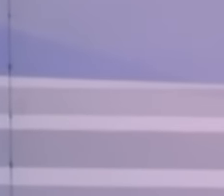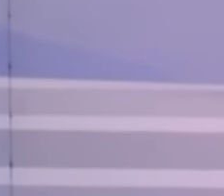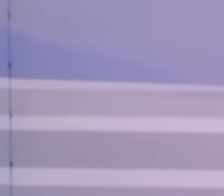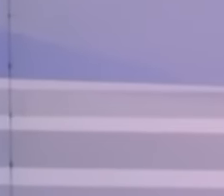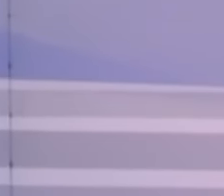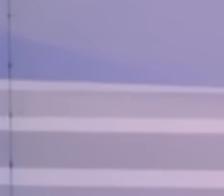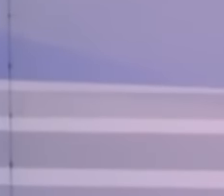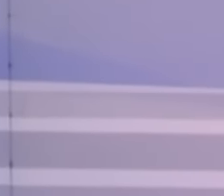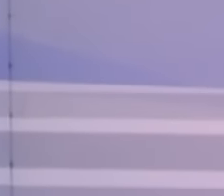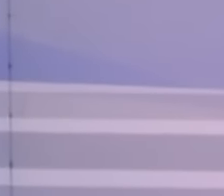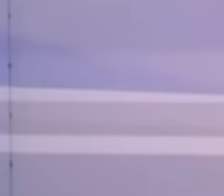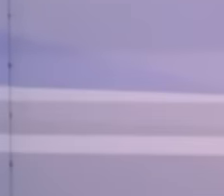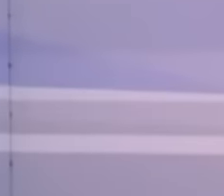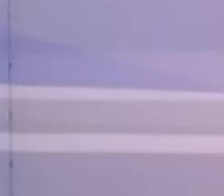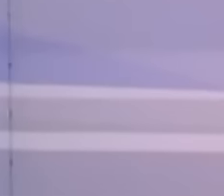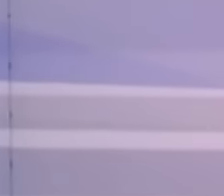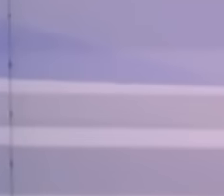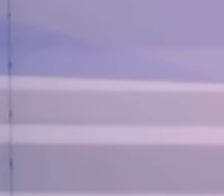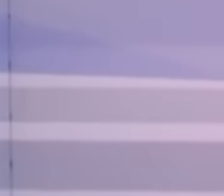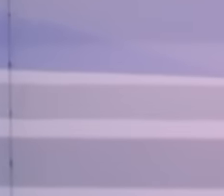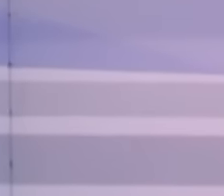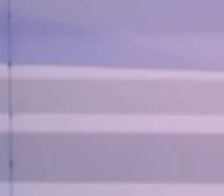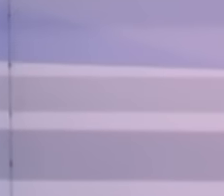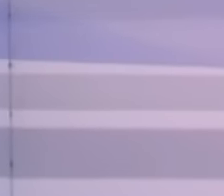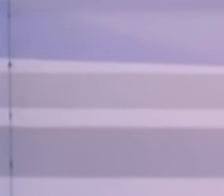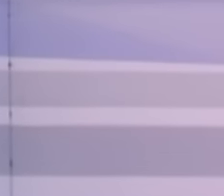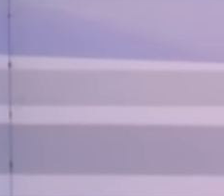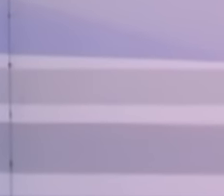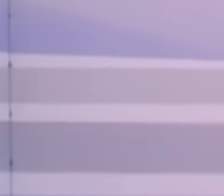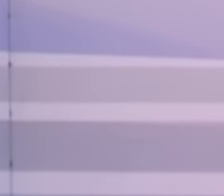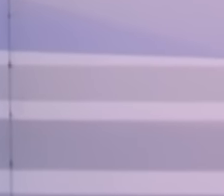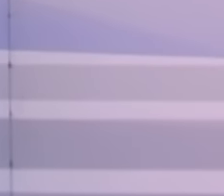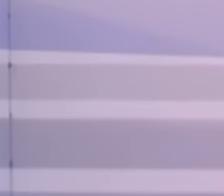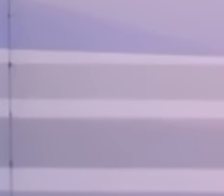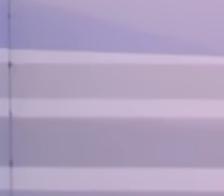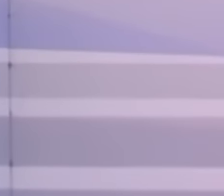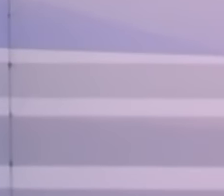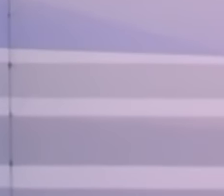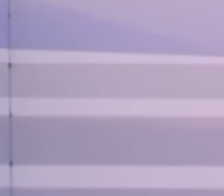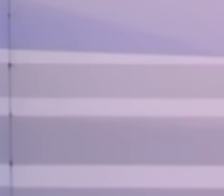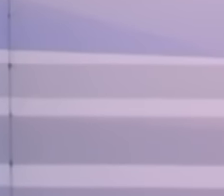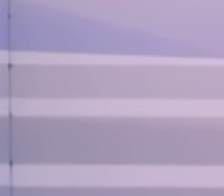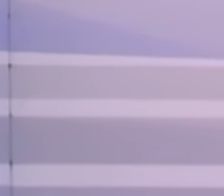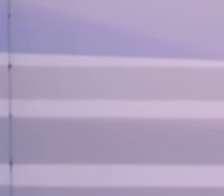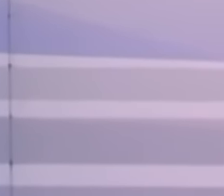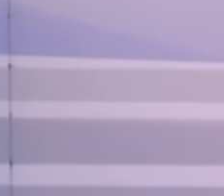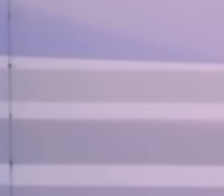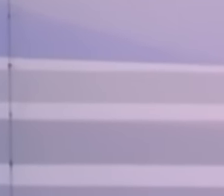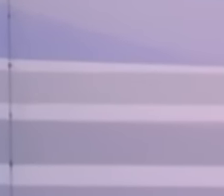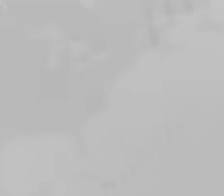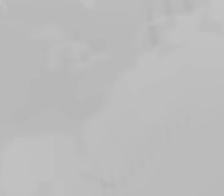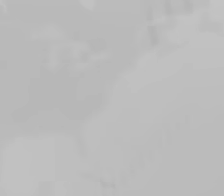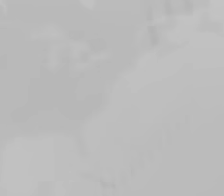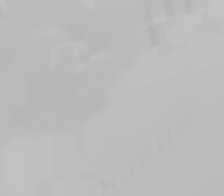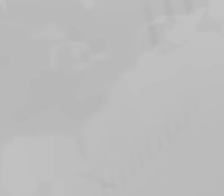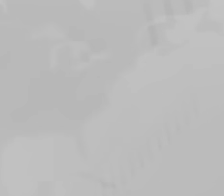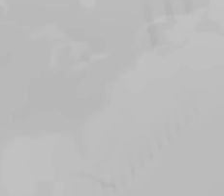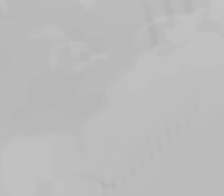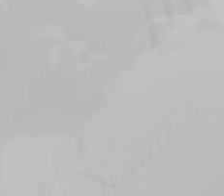YouTube. Sa mga kapuso abroad, samahan nyo kami sa GMA Pinoy TV at www.gmanews.tv.